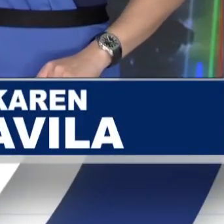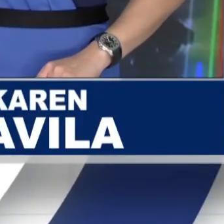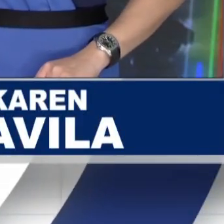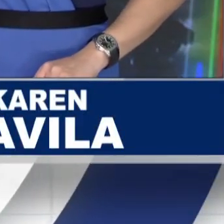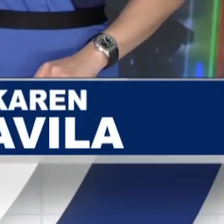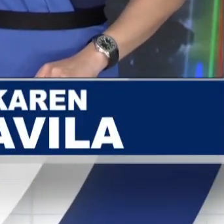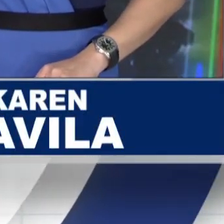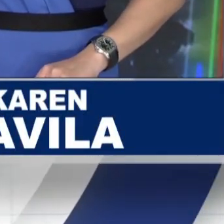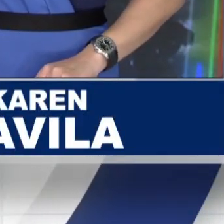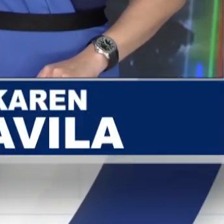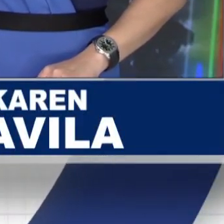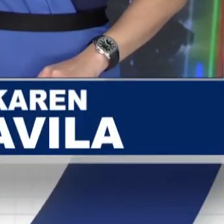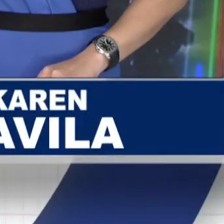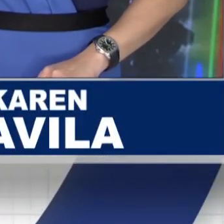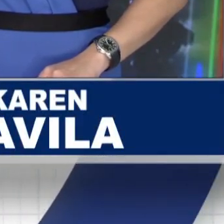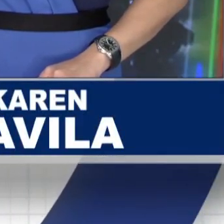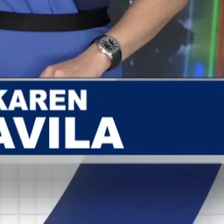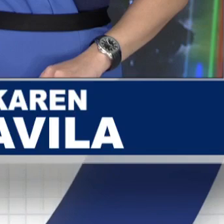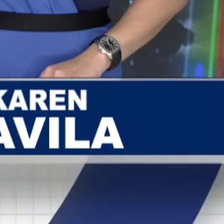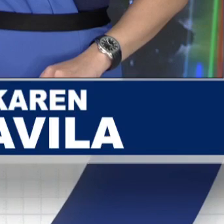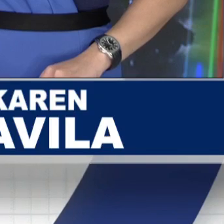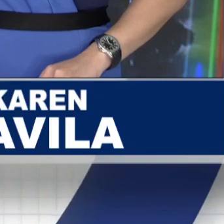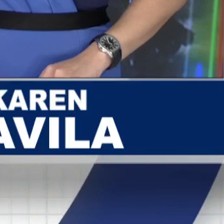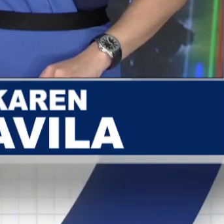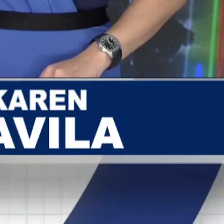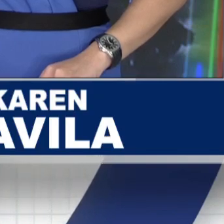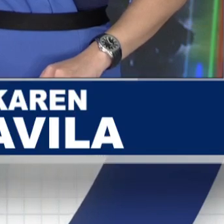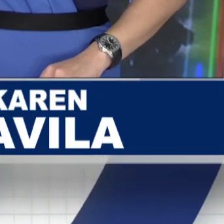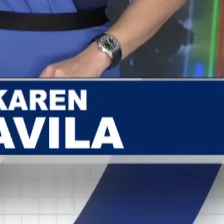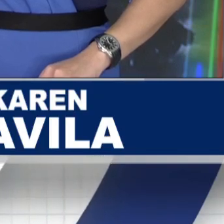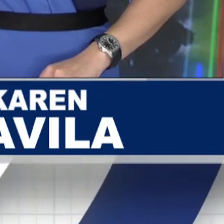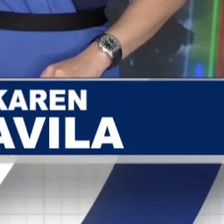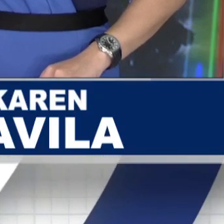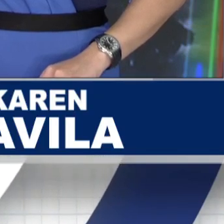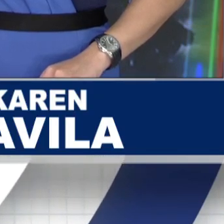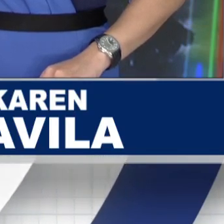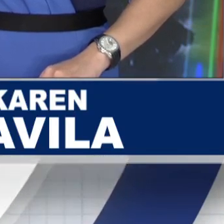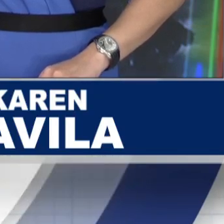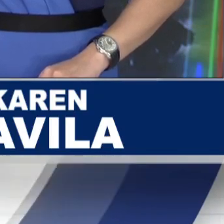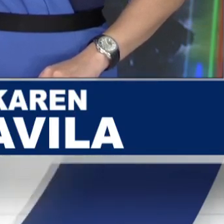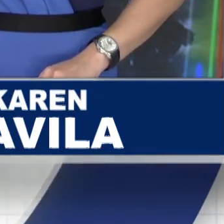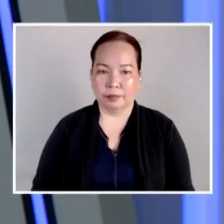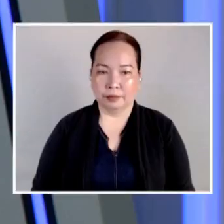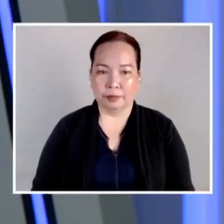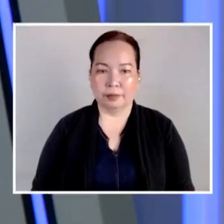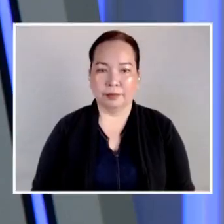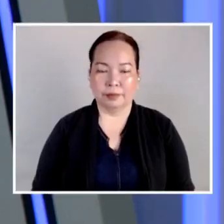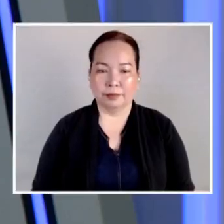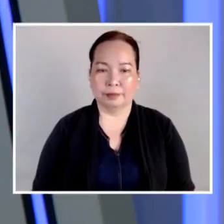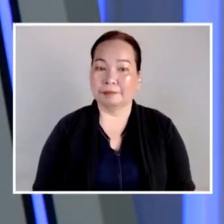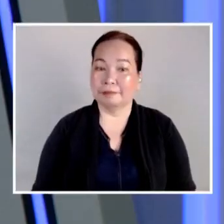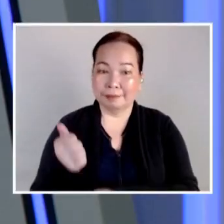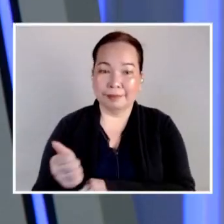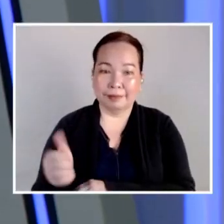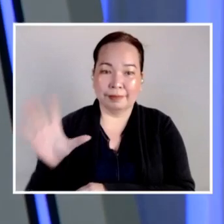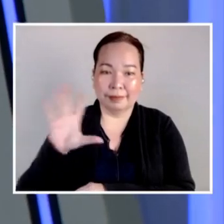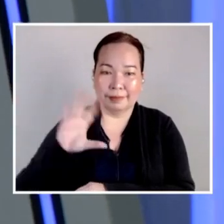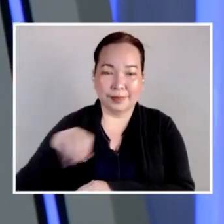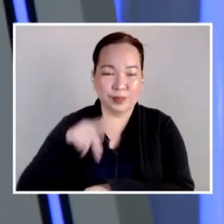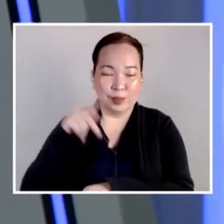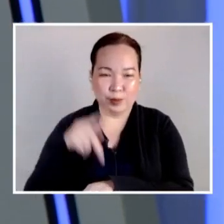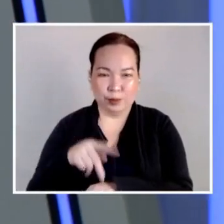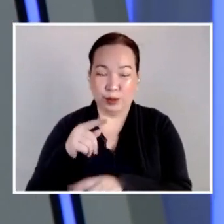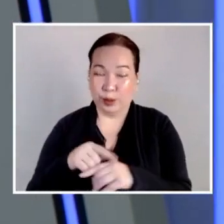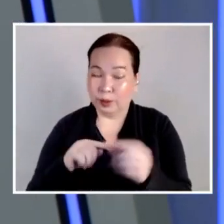Magandang gabi, bayan. Simulan natin ang balitaan sa presyo ng petrolyo. Bumaba ang presyo ng imported